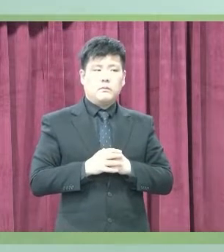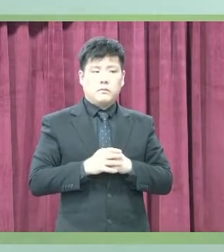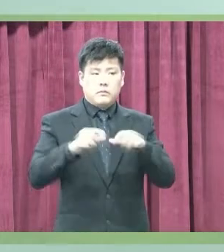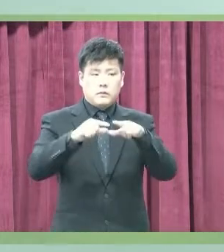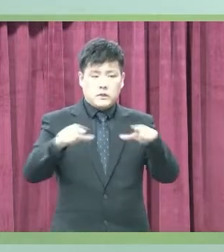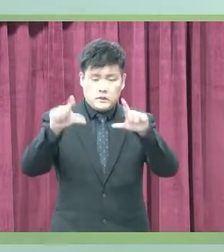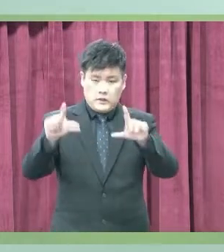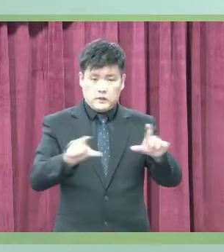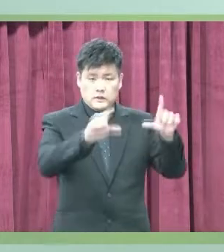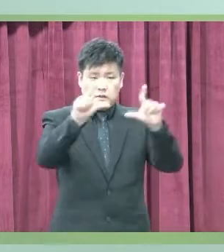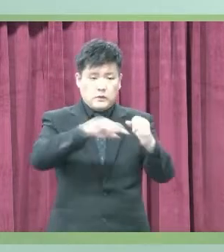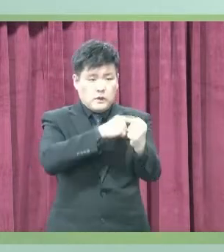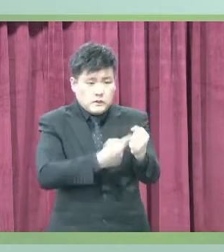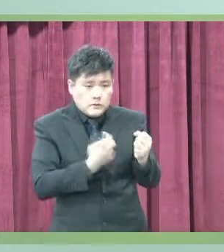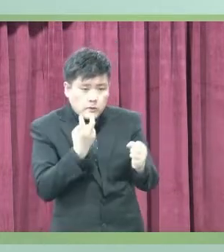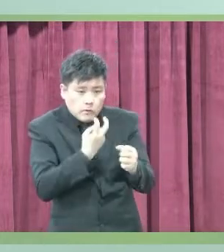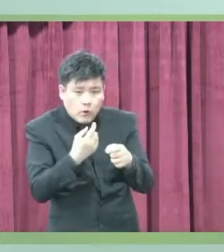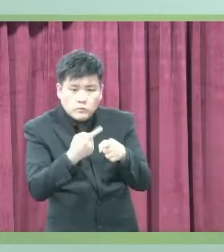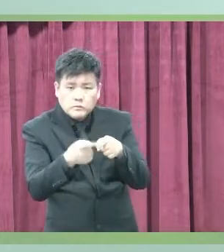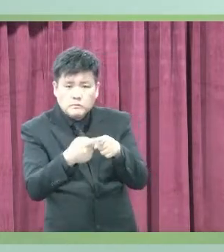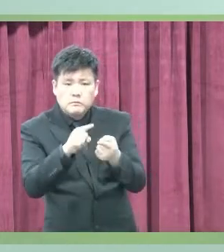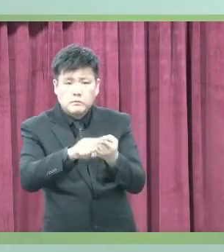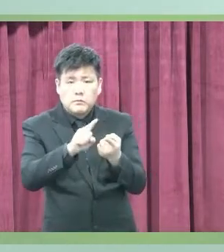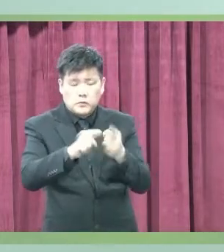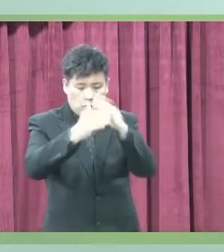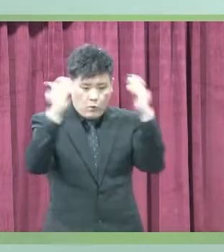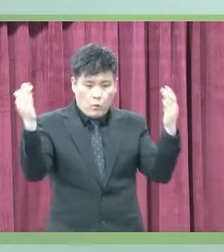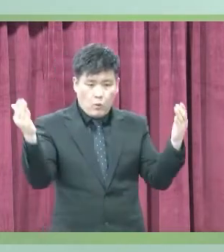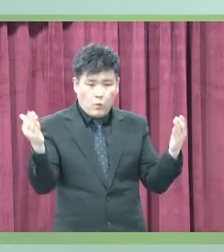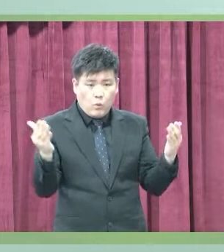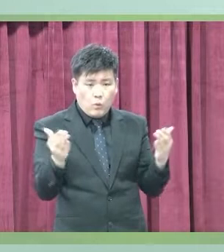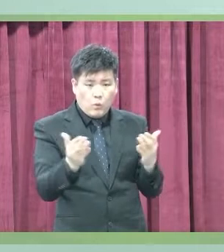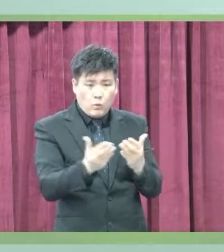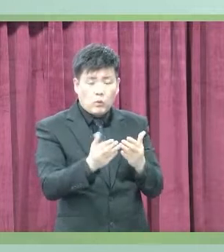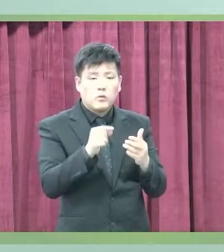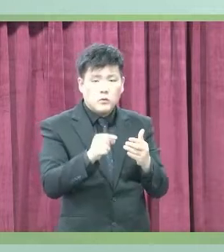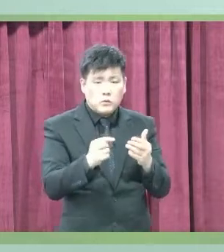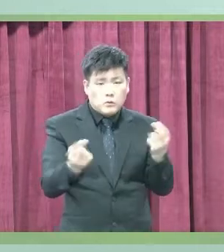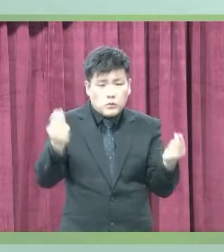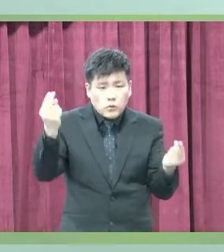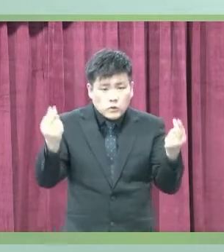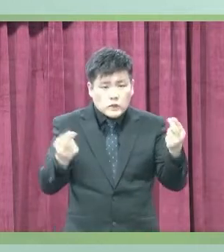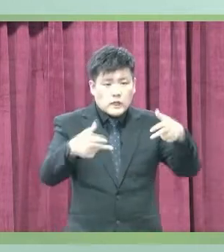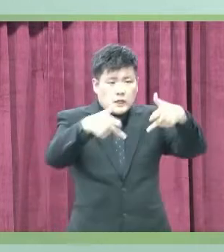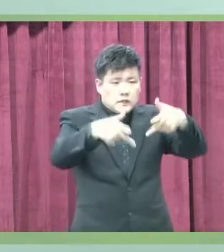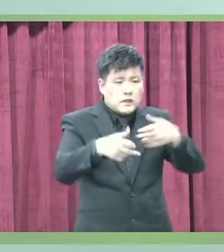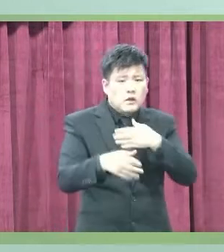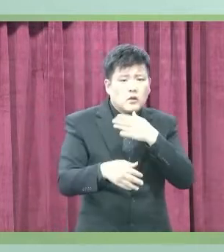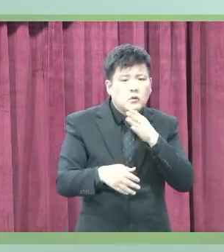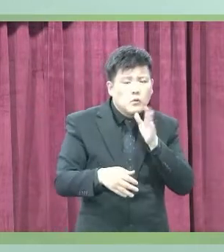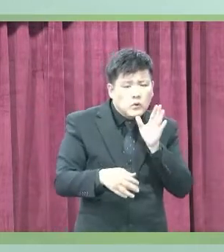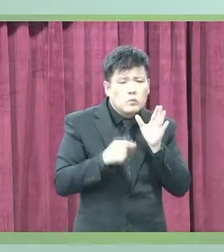일상생활 능력 검사도 역시 그 모든 연령에서 장애 노인이 비장애 노인보다 더 높은 그